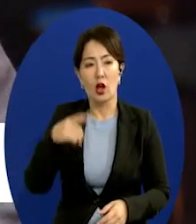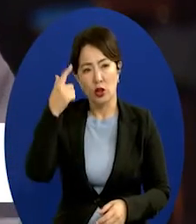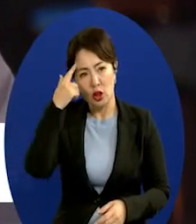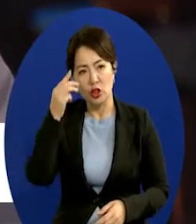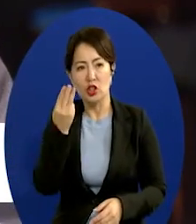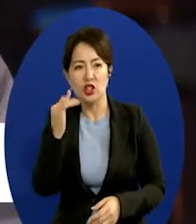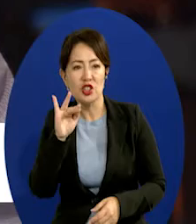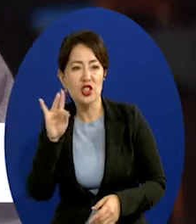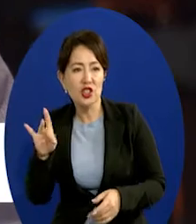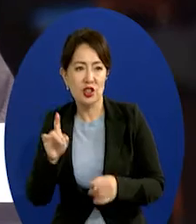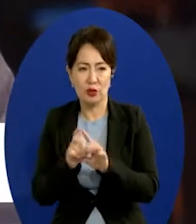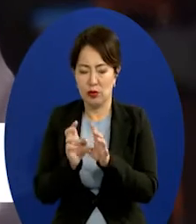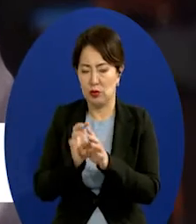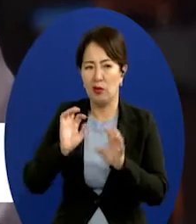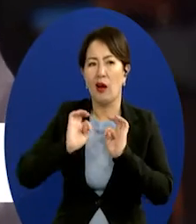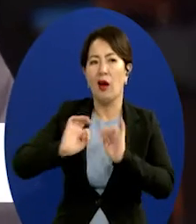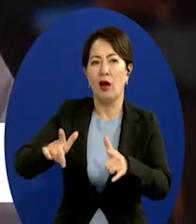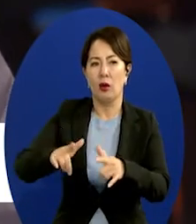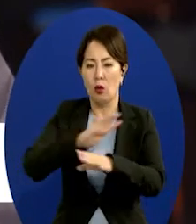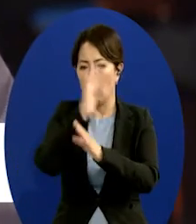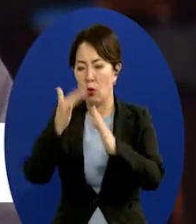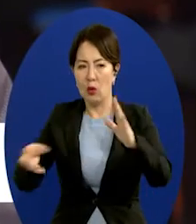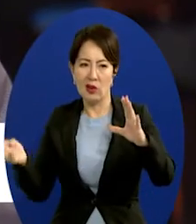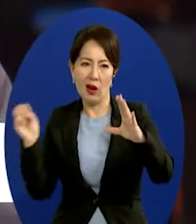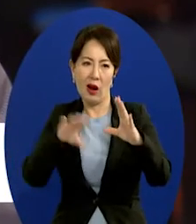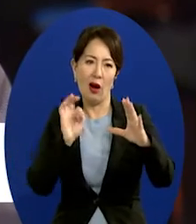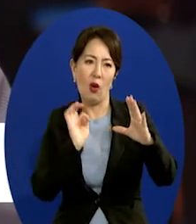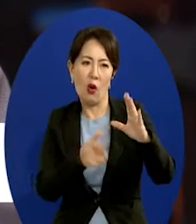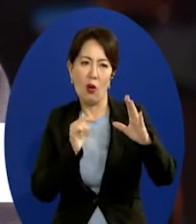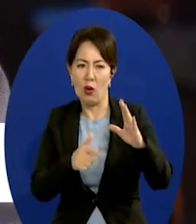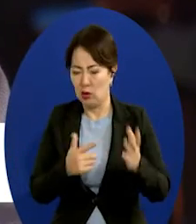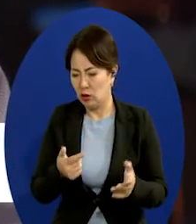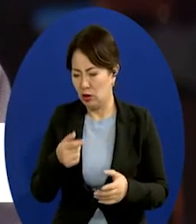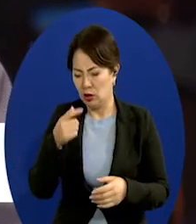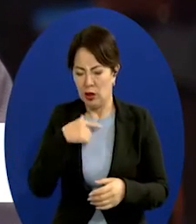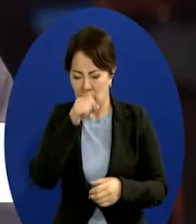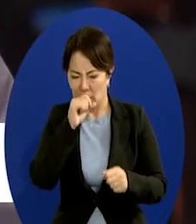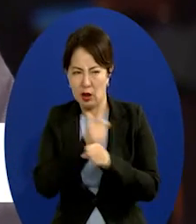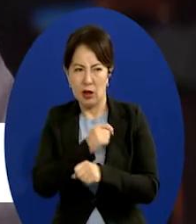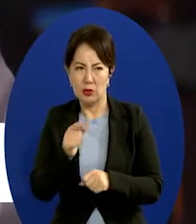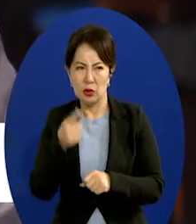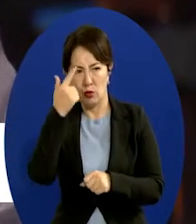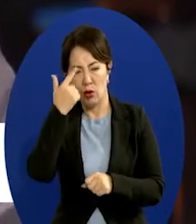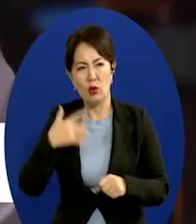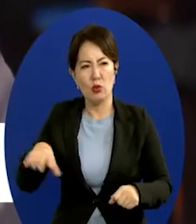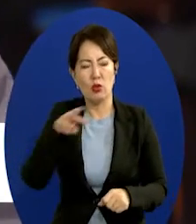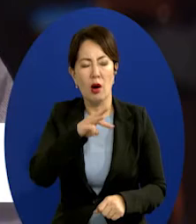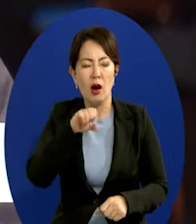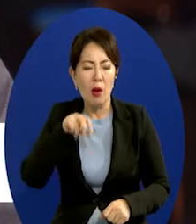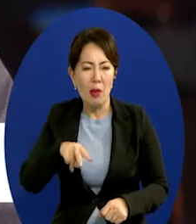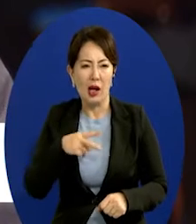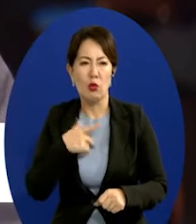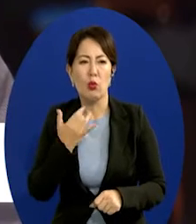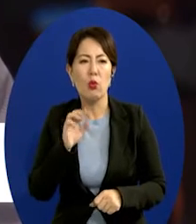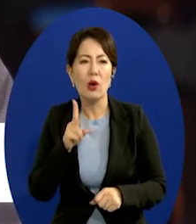дээр хэлбэлсэн ашиж авааш уулын жолон дээр шайддаг. Ийм болж байгаа төв хөдөөгөө. Үнэхээр харамсаар үнэхээр одоо Монгол маань Өнөө барьцгүй бодлого